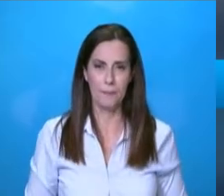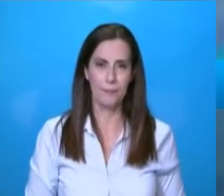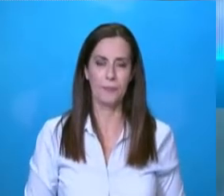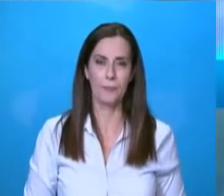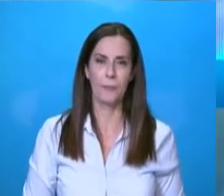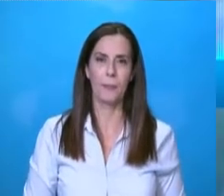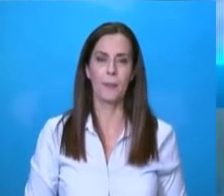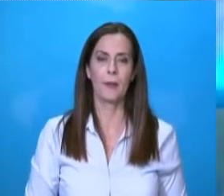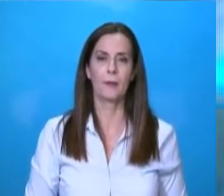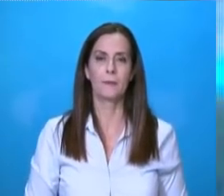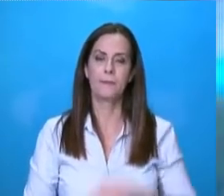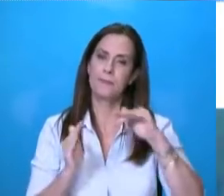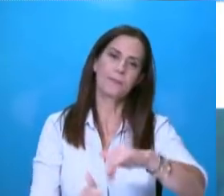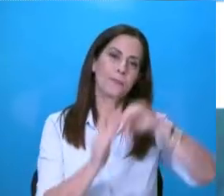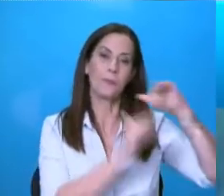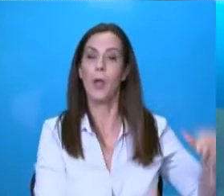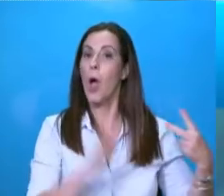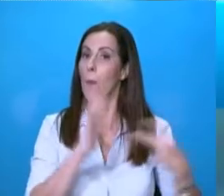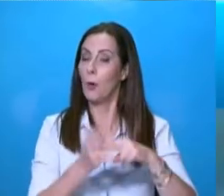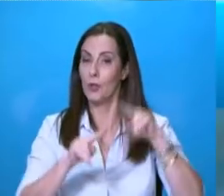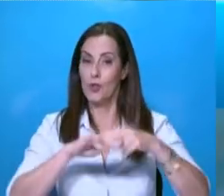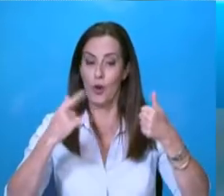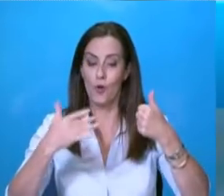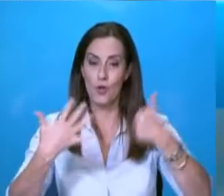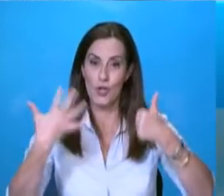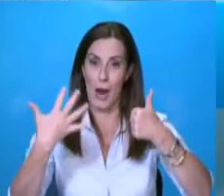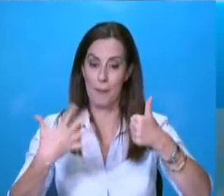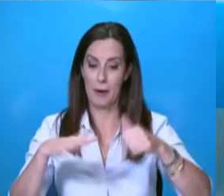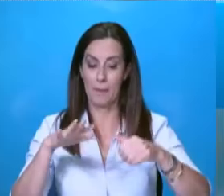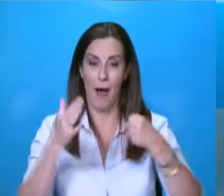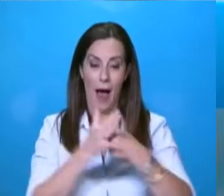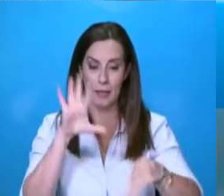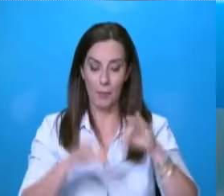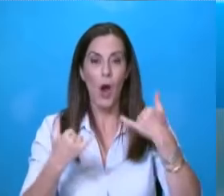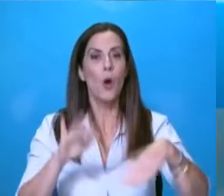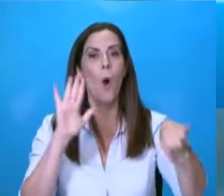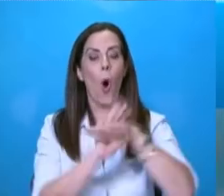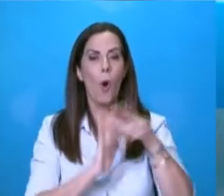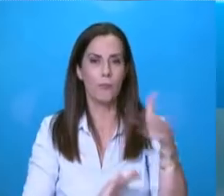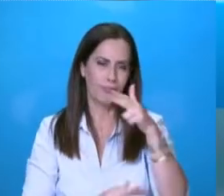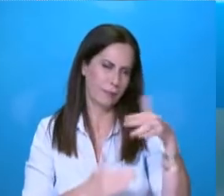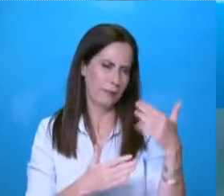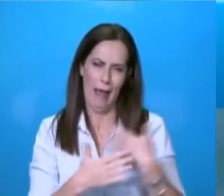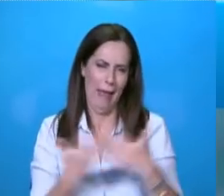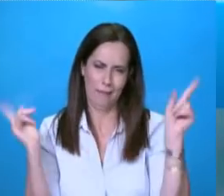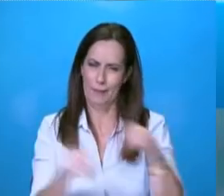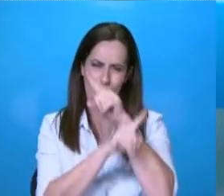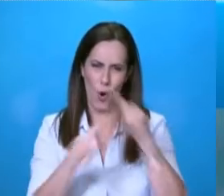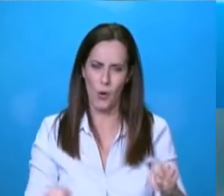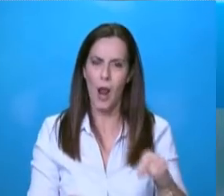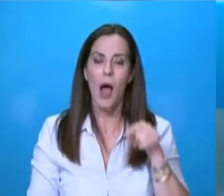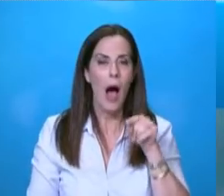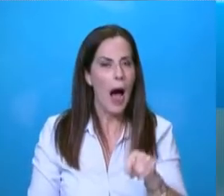גל. פוליטיקה עכשיו, 6 ימים לבחירות כאמור, חוק המצלמות נפח היום את נשמתו סופית, אבל העיסוק פה יצא